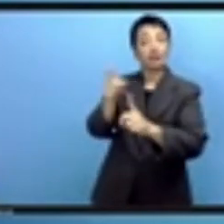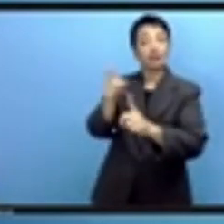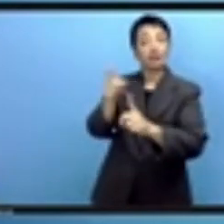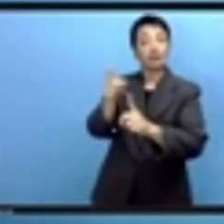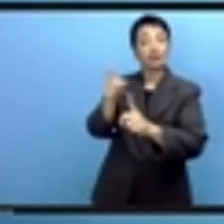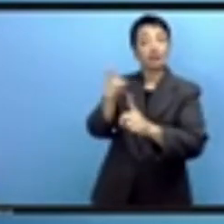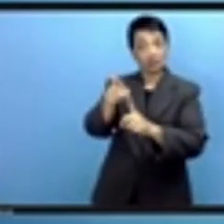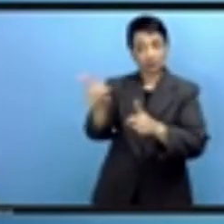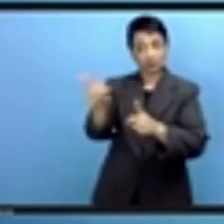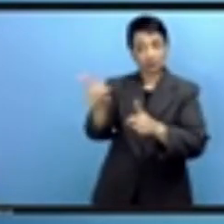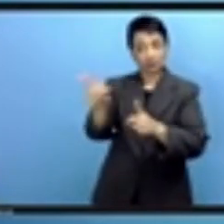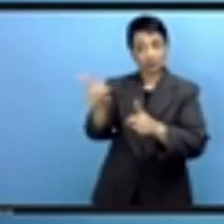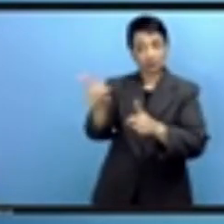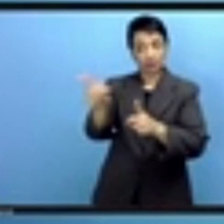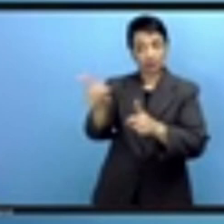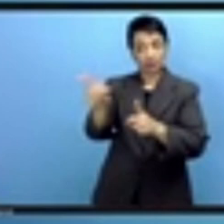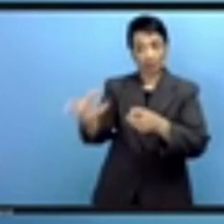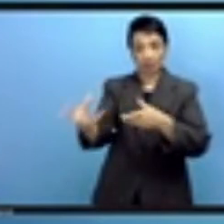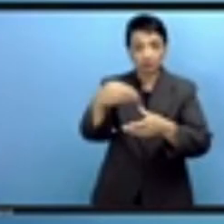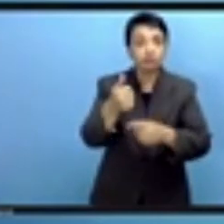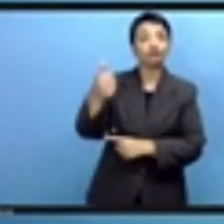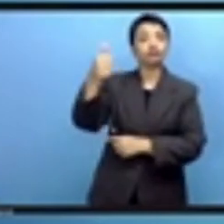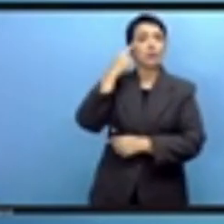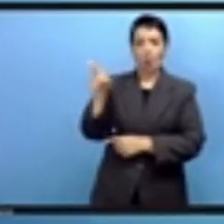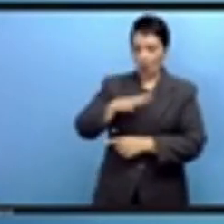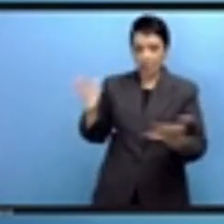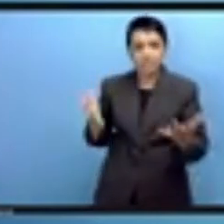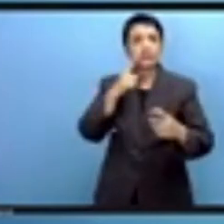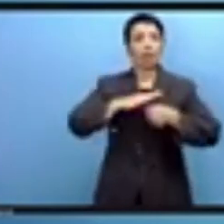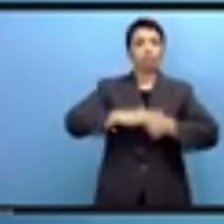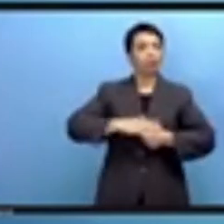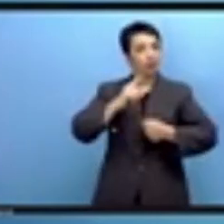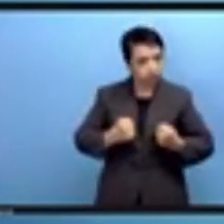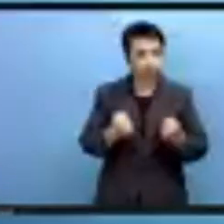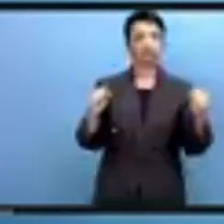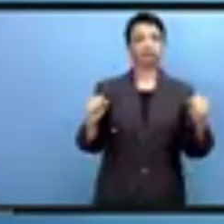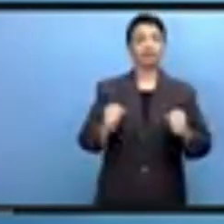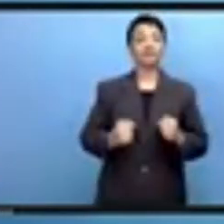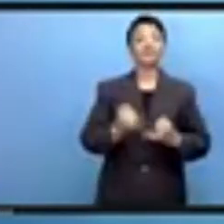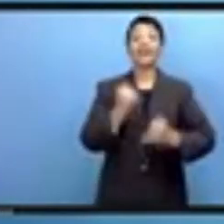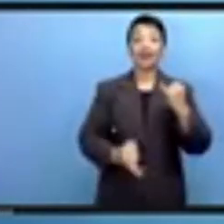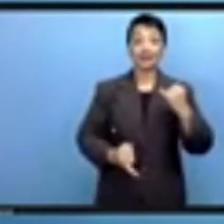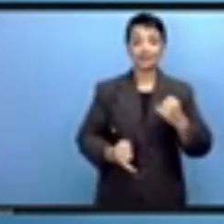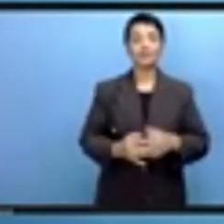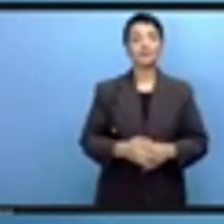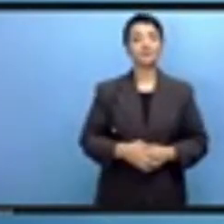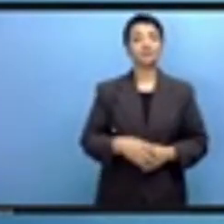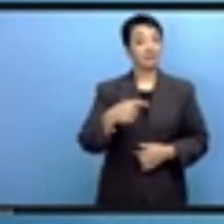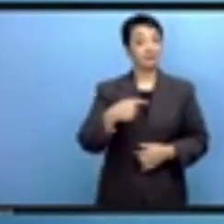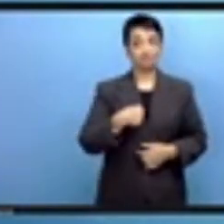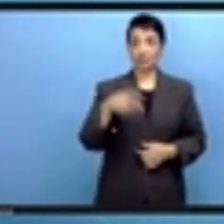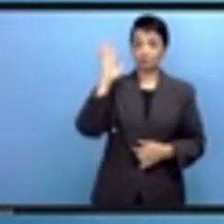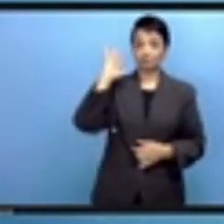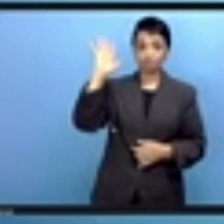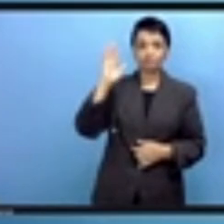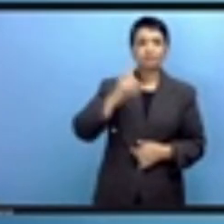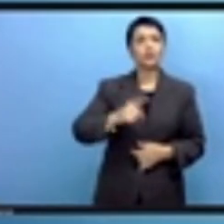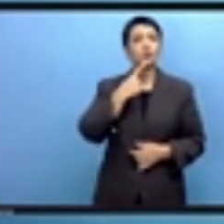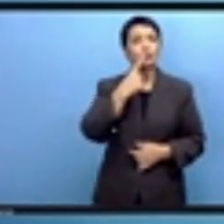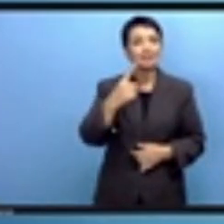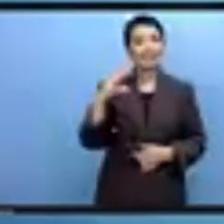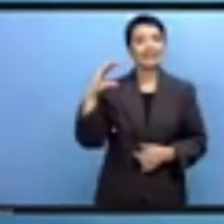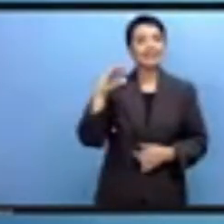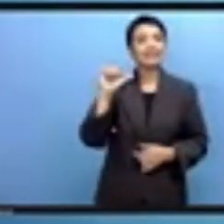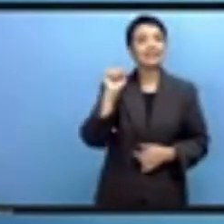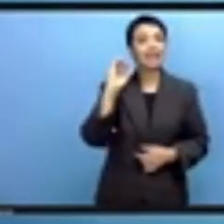策制定者带来的由性别不平等和相关的暴力导致的挑战呢，也是我们